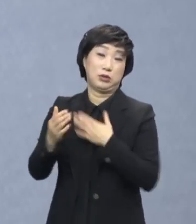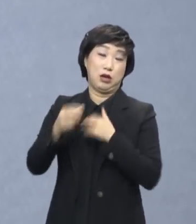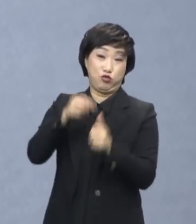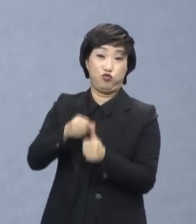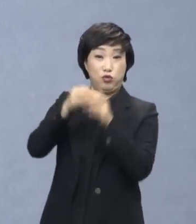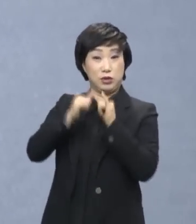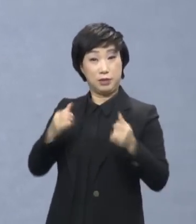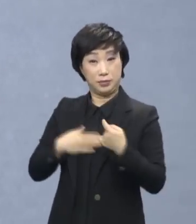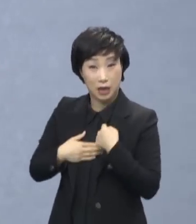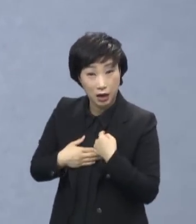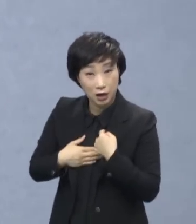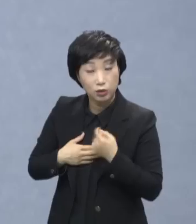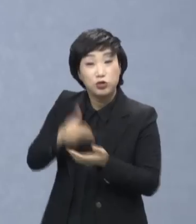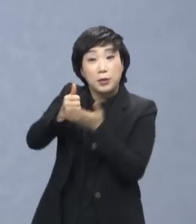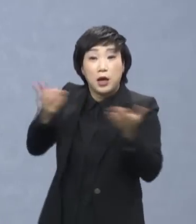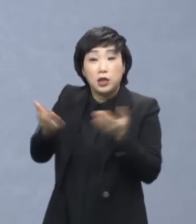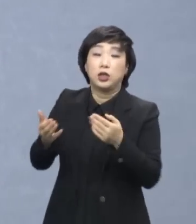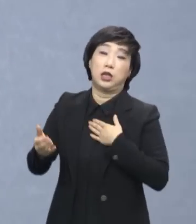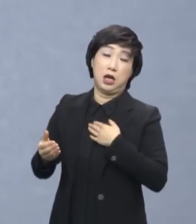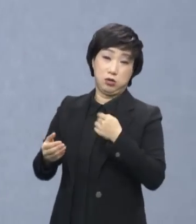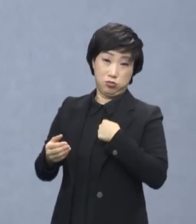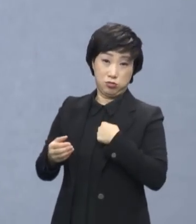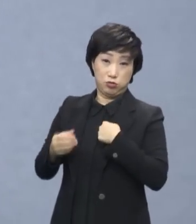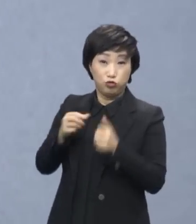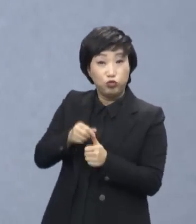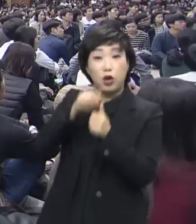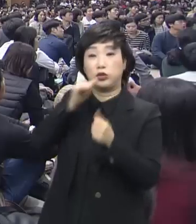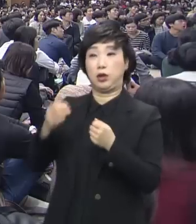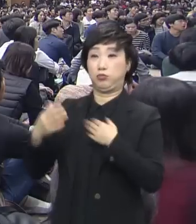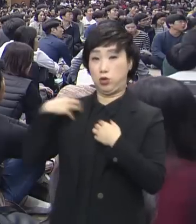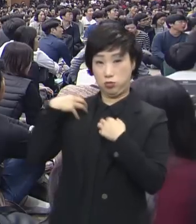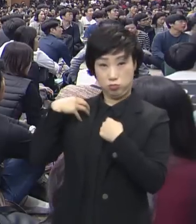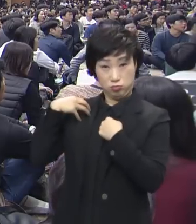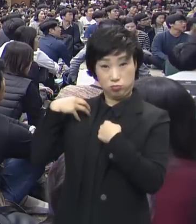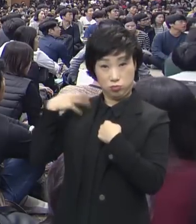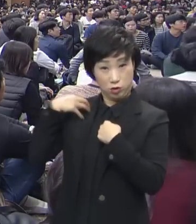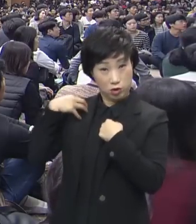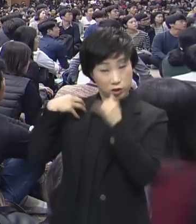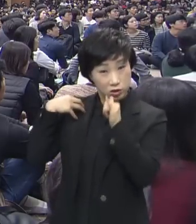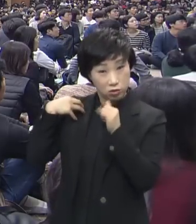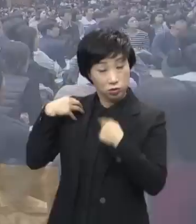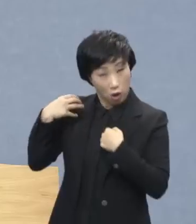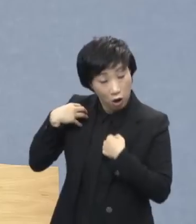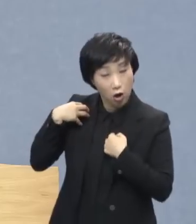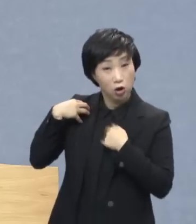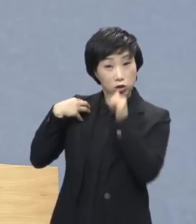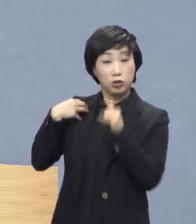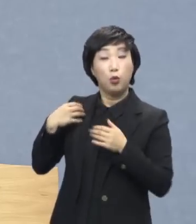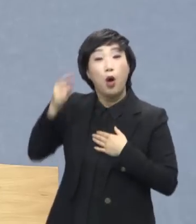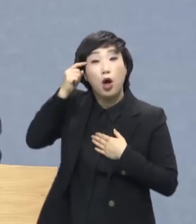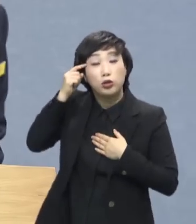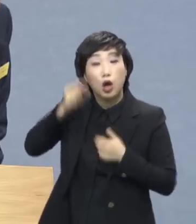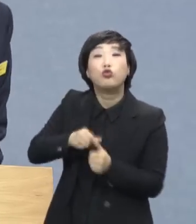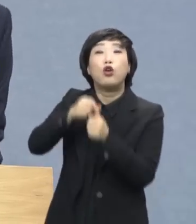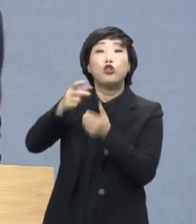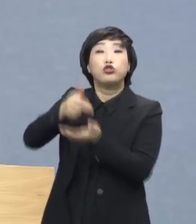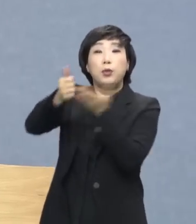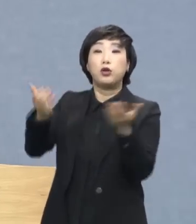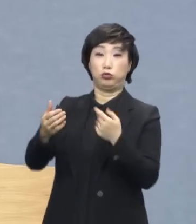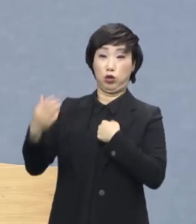자라면 주님의 일은 나 구원했으니 내가 해야 된다. 날 구원하신 주님의 일은 내가 해야